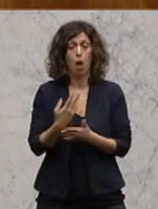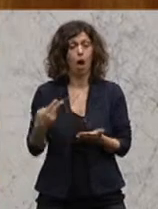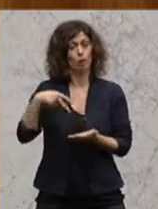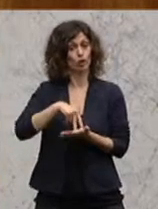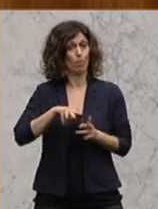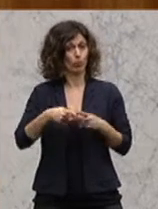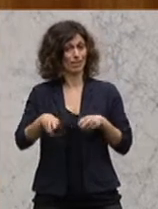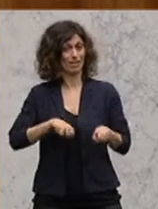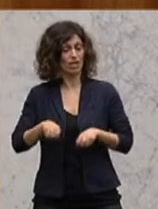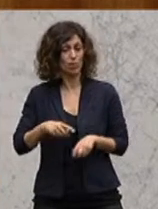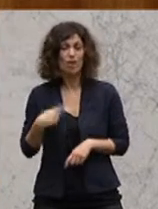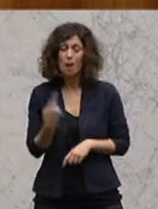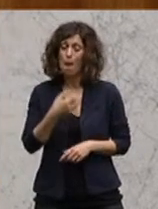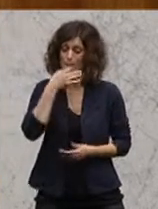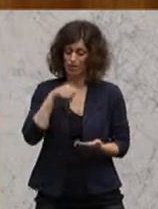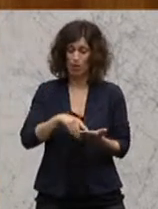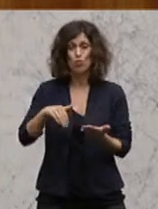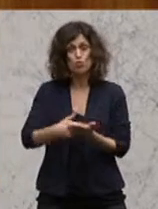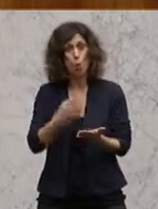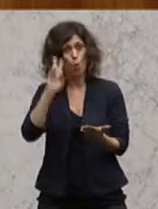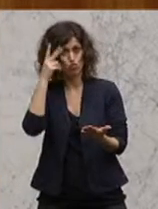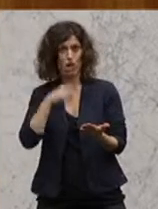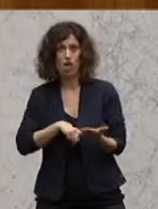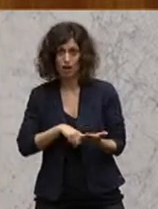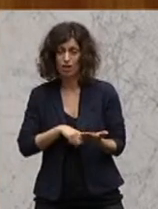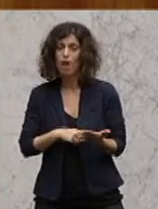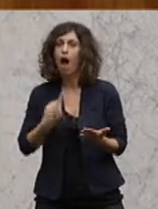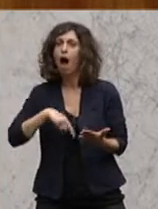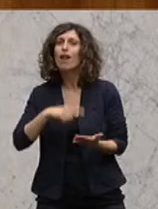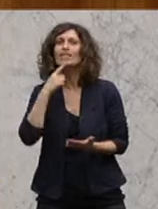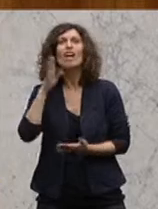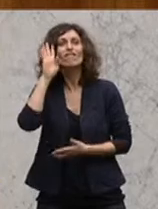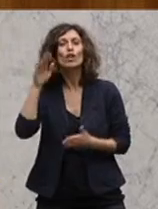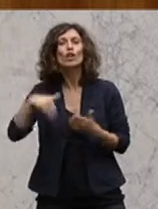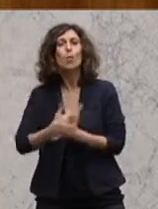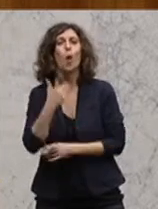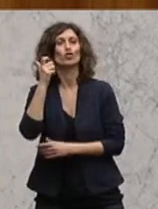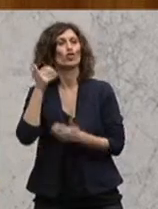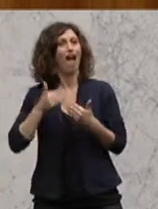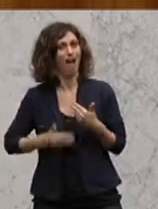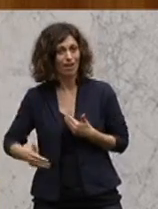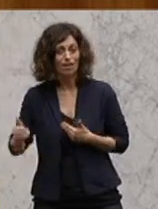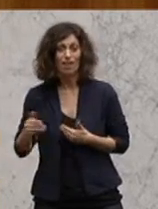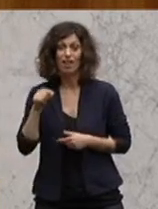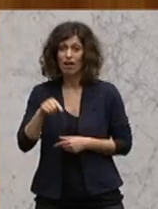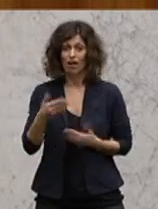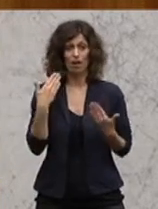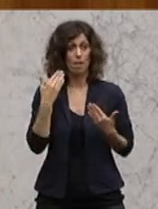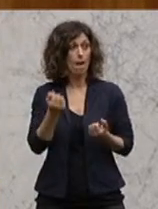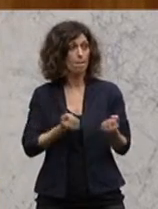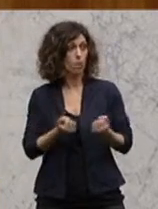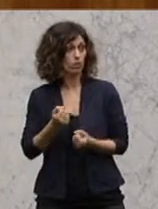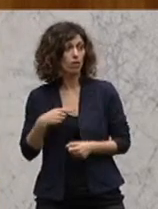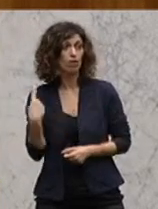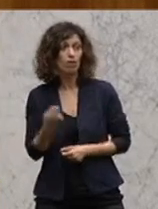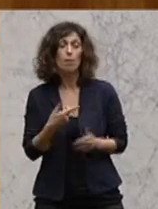Bundesregierung. Überdenken wir das. Es wurde ein Neustart angekündigt. Wir haben in der Klimapolitik, braucht